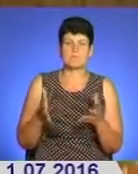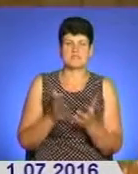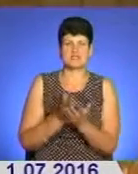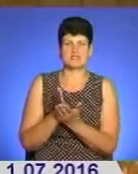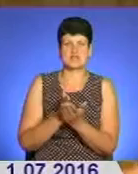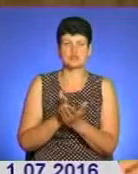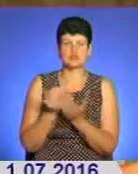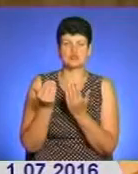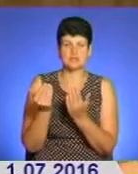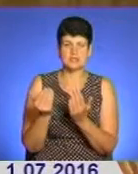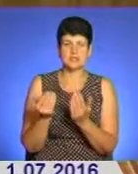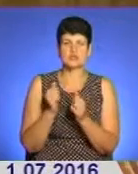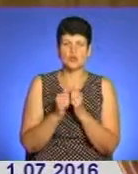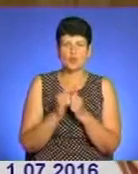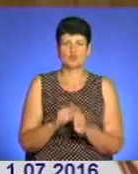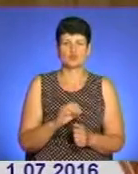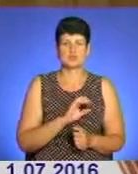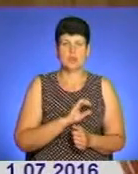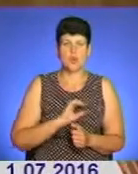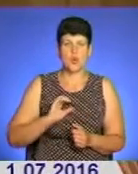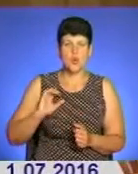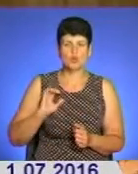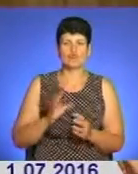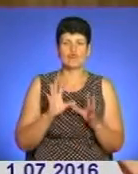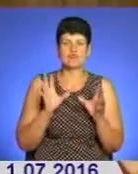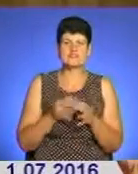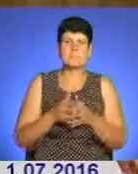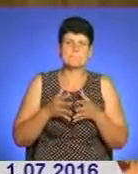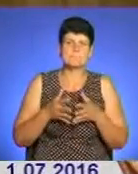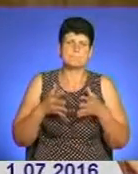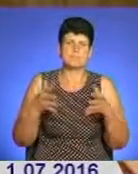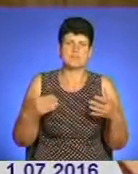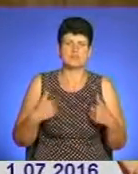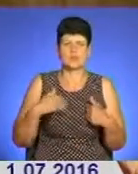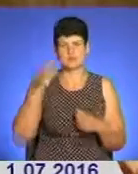Тому що з кожною нагородою все більше і більше я їх згадую.